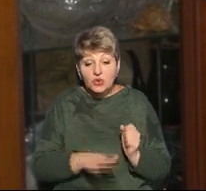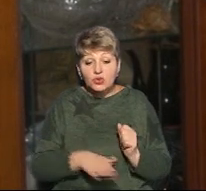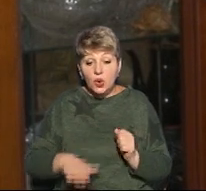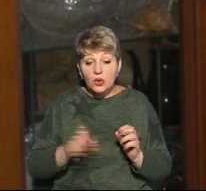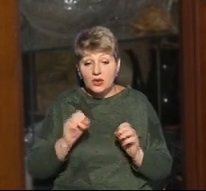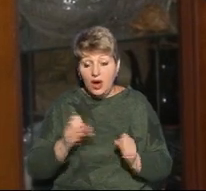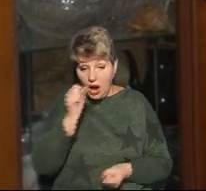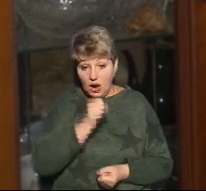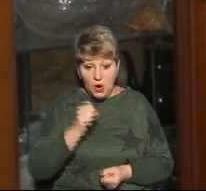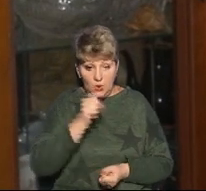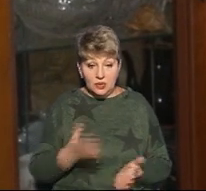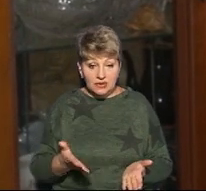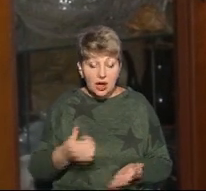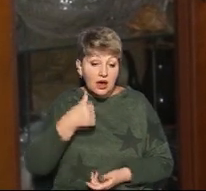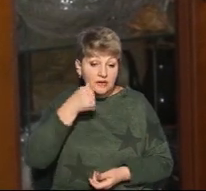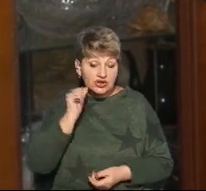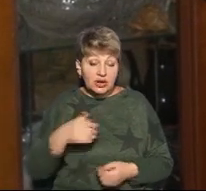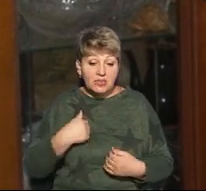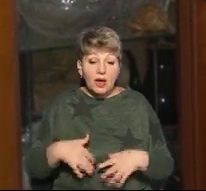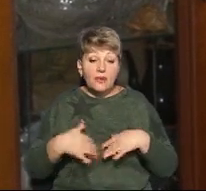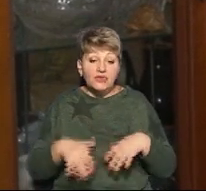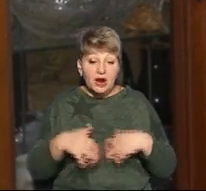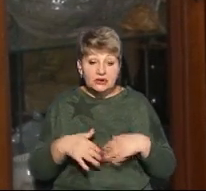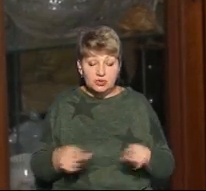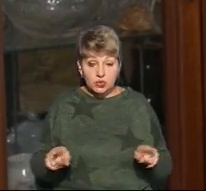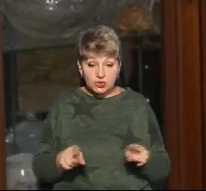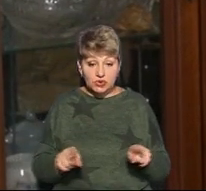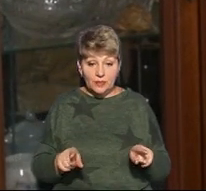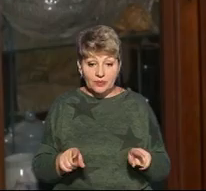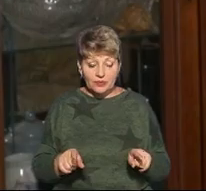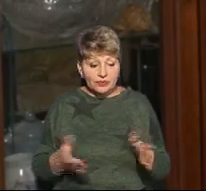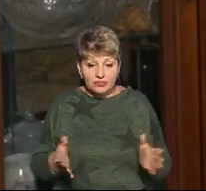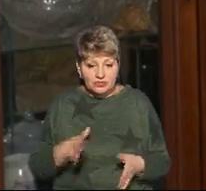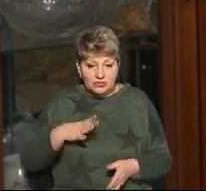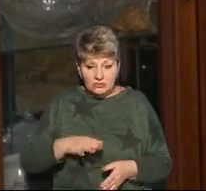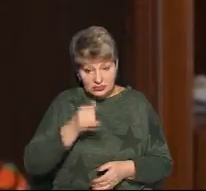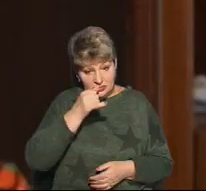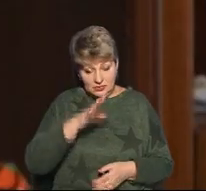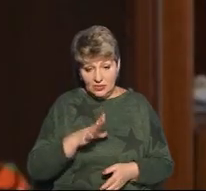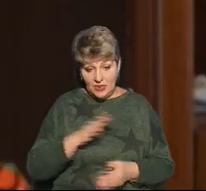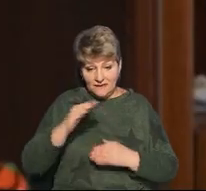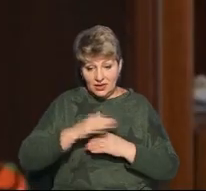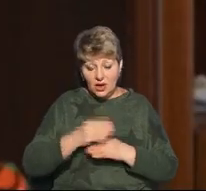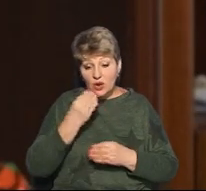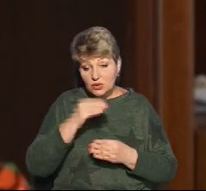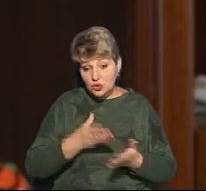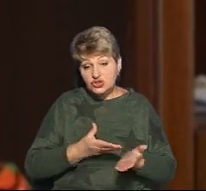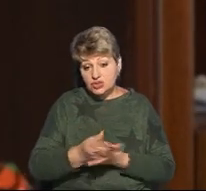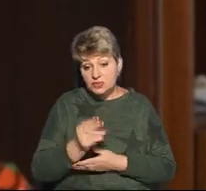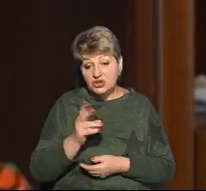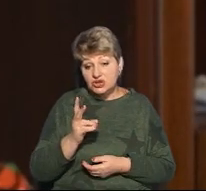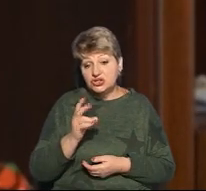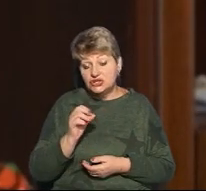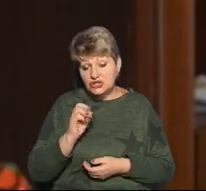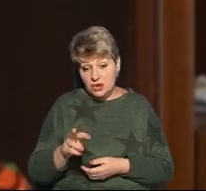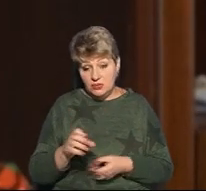людина. Учора так трясло мене, що вже невиносимо вечором. Ну, чи платить, чим не мерзне, ну, не